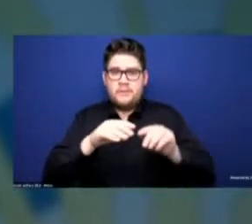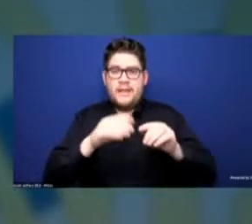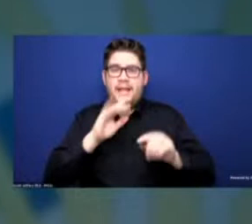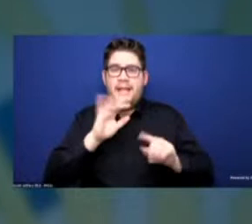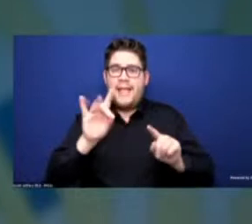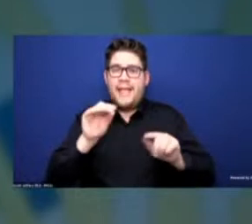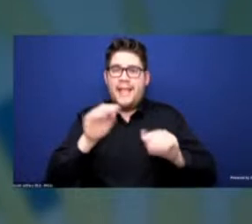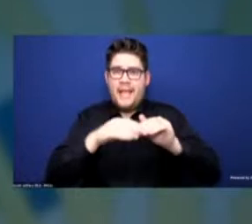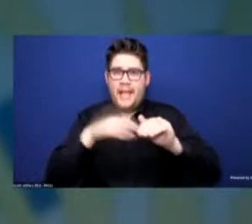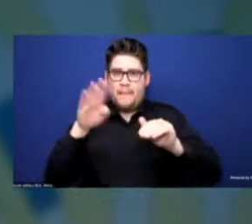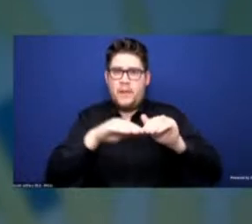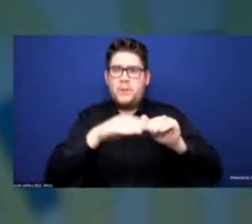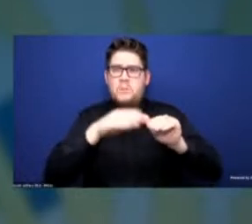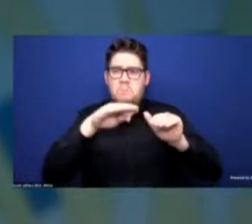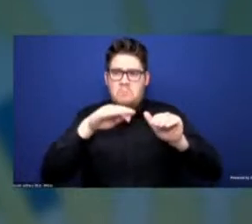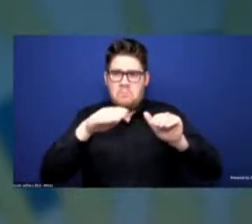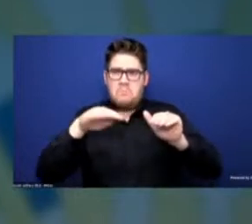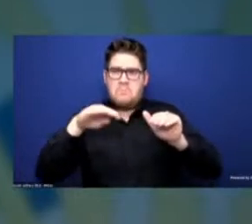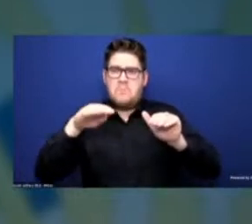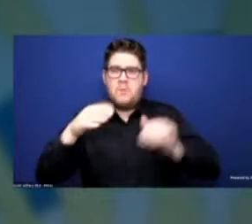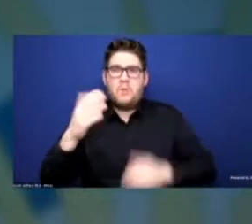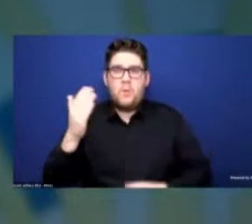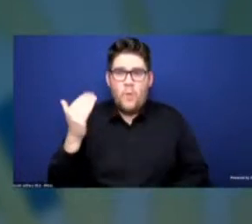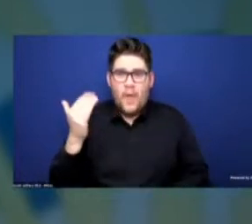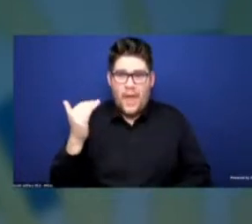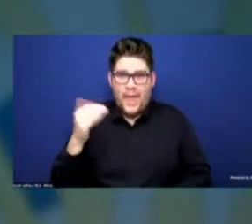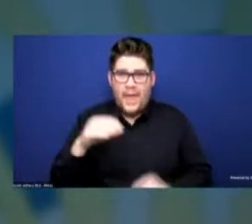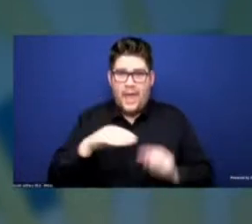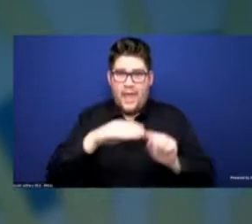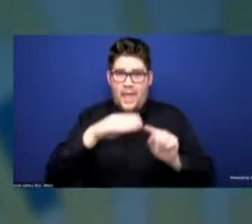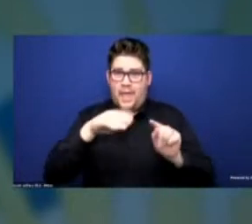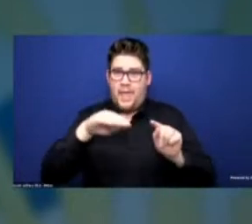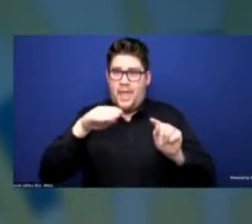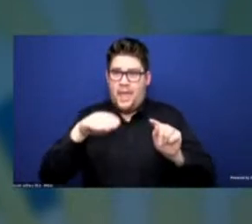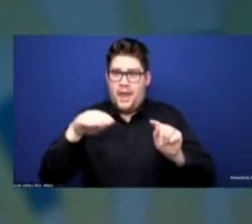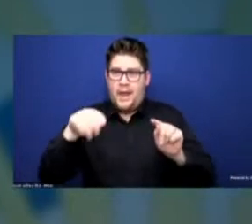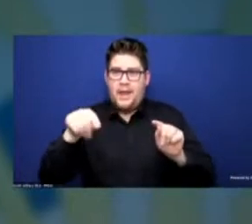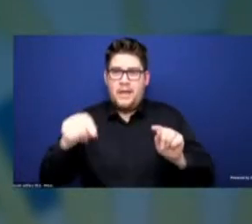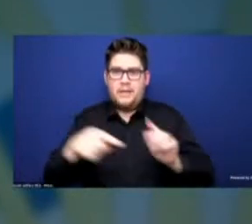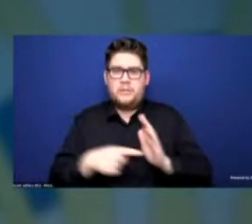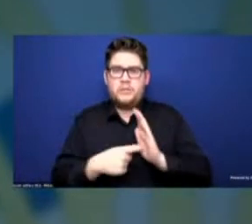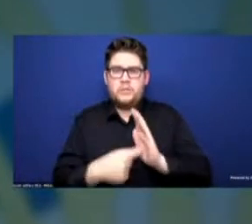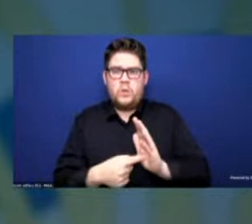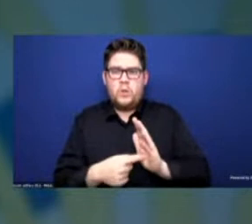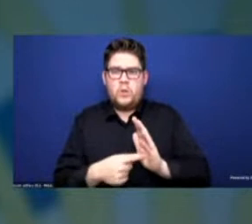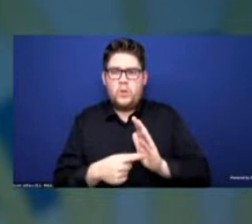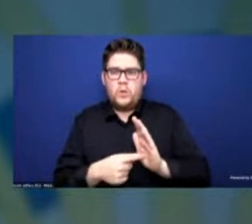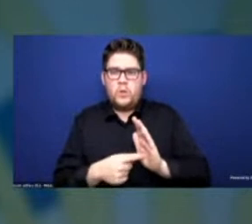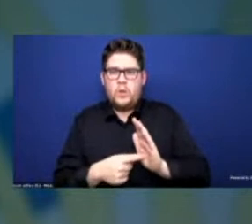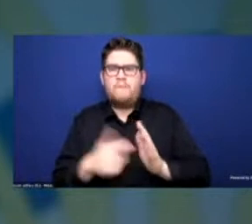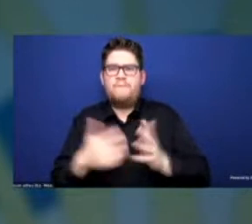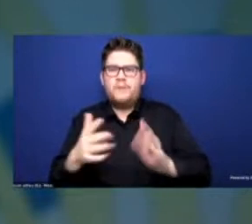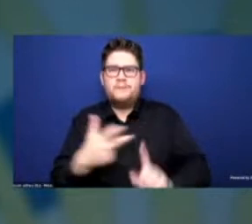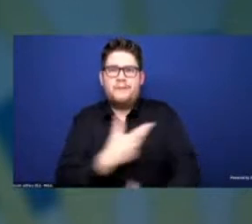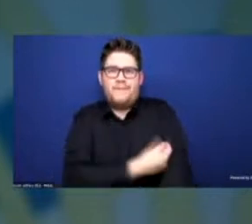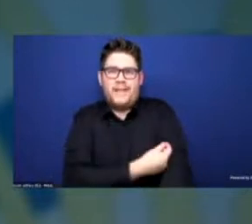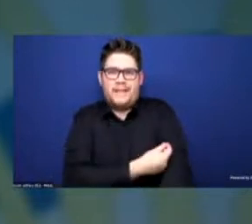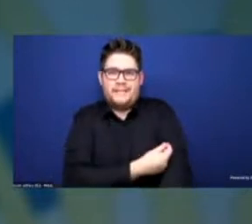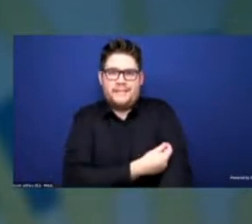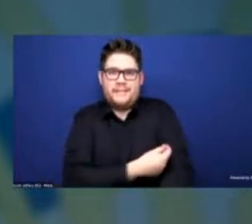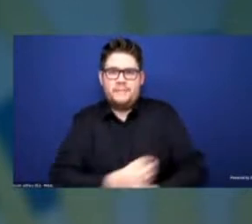岁以上的这个比率还是很稳定的，就是很有规律。那么20到39岁的呢开始上去